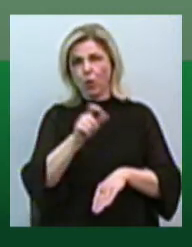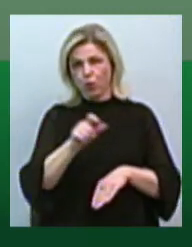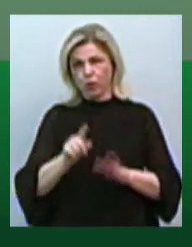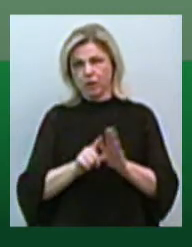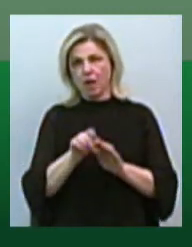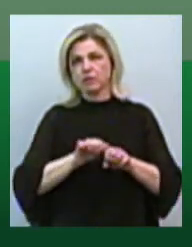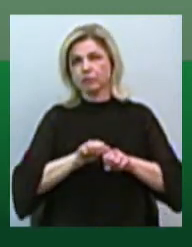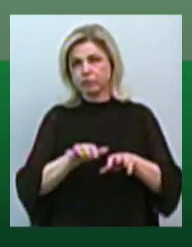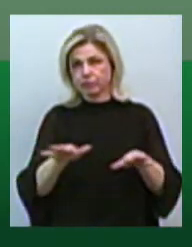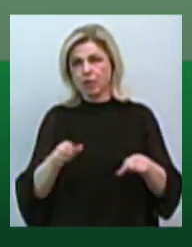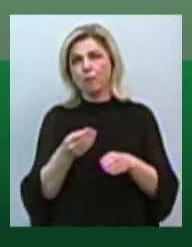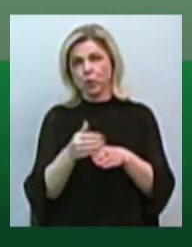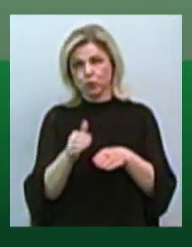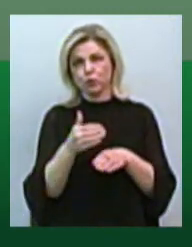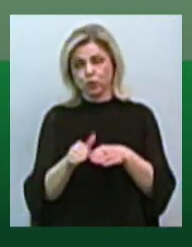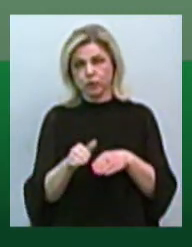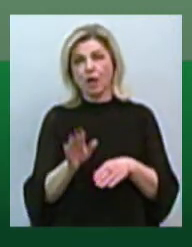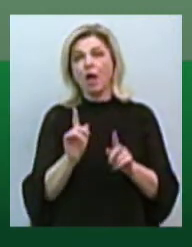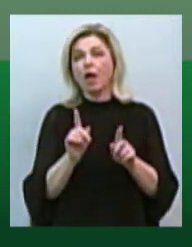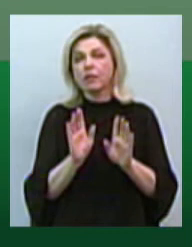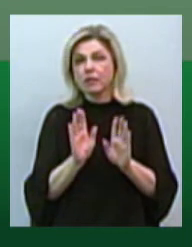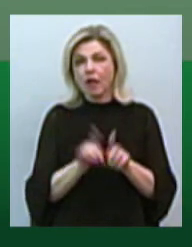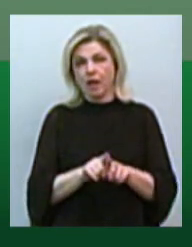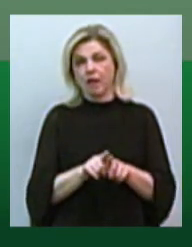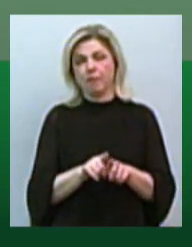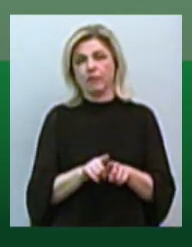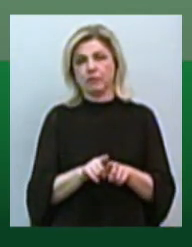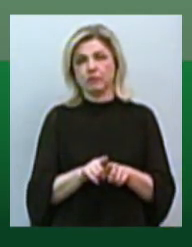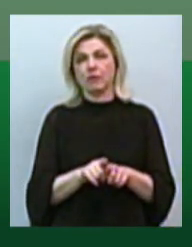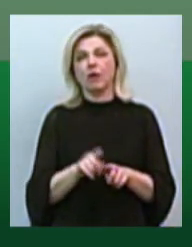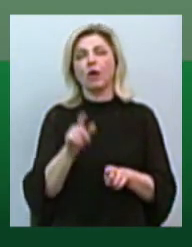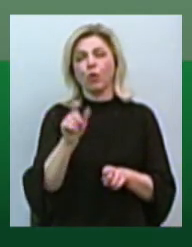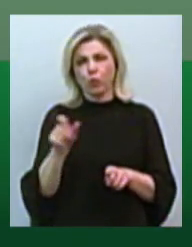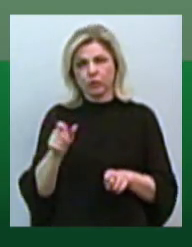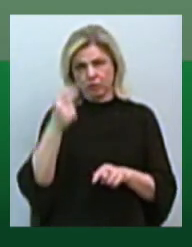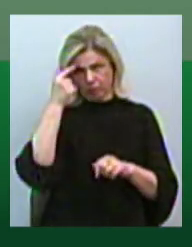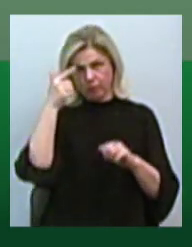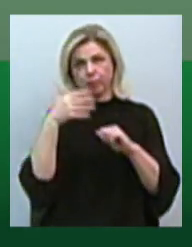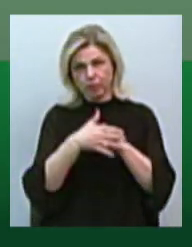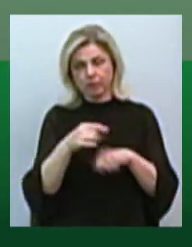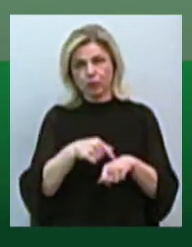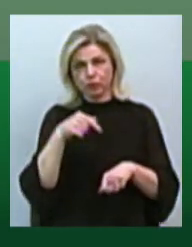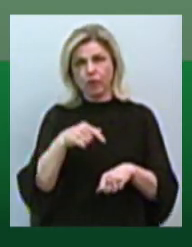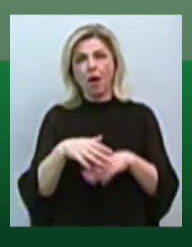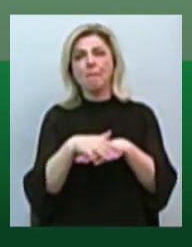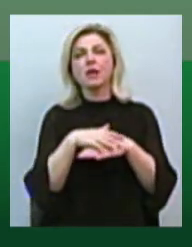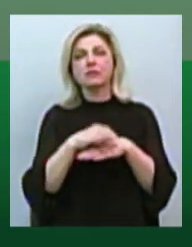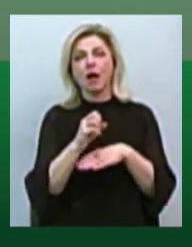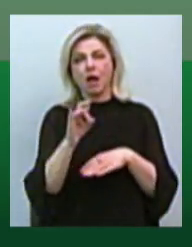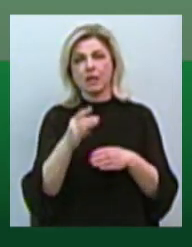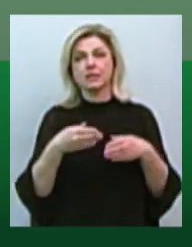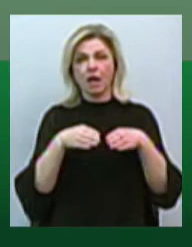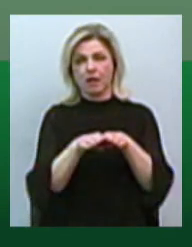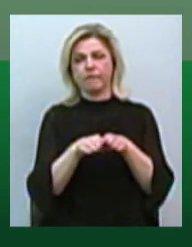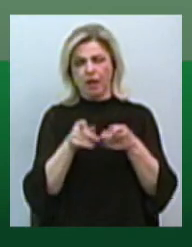по чуть-чуть. Тільки таким чином доходить. Базар закрився,